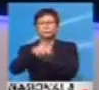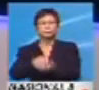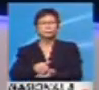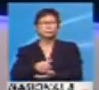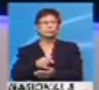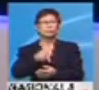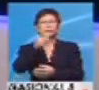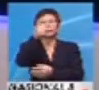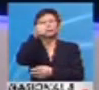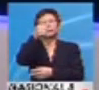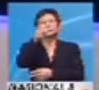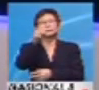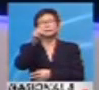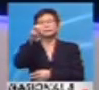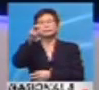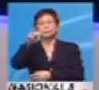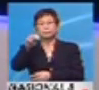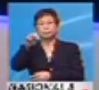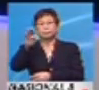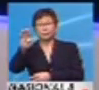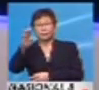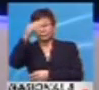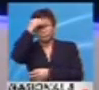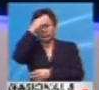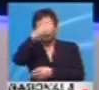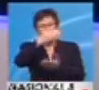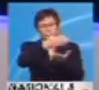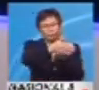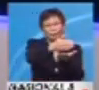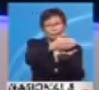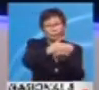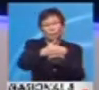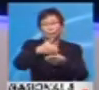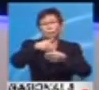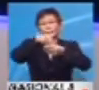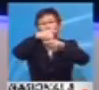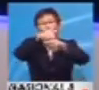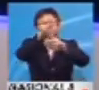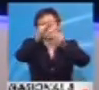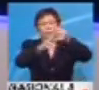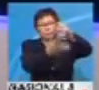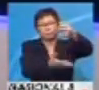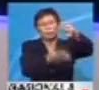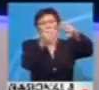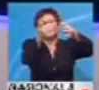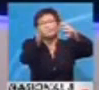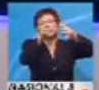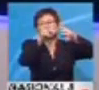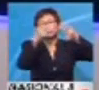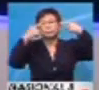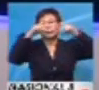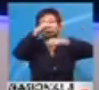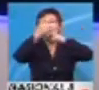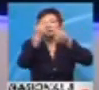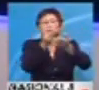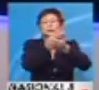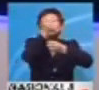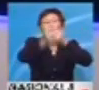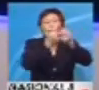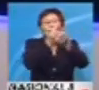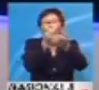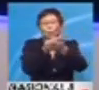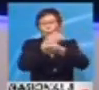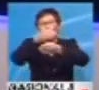amanah saham nasional barat isnb mengumumkan pengagihan pendapatan 3 tabung di bawah amanah saham Gemilang bagi tahun keuangan berakhir